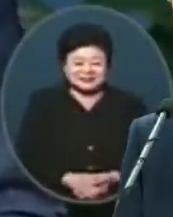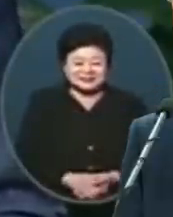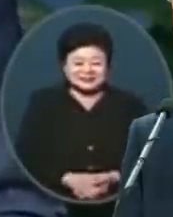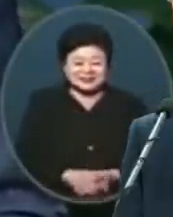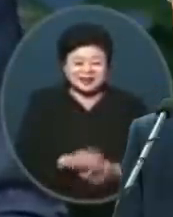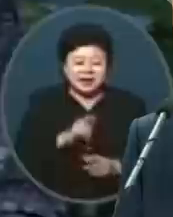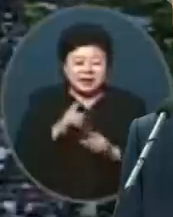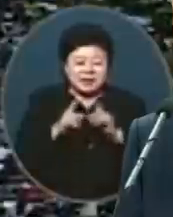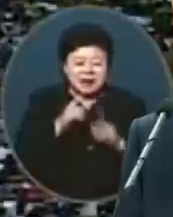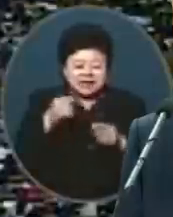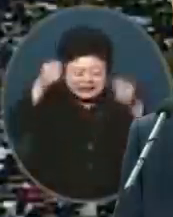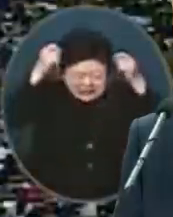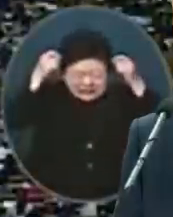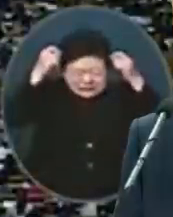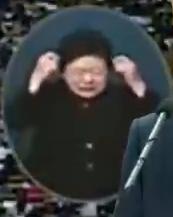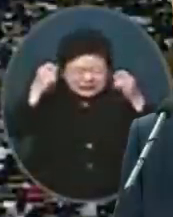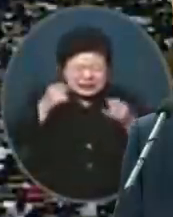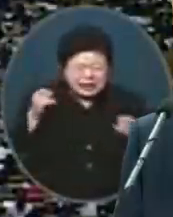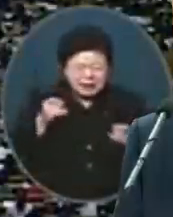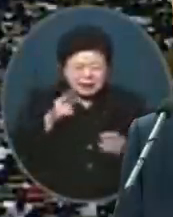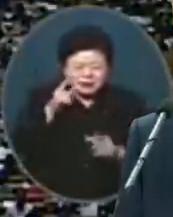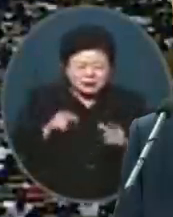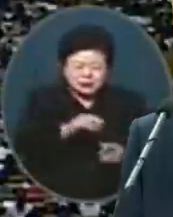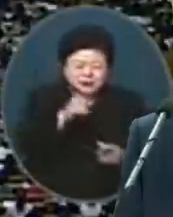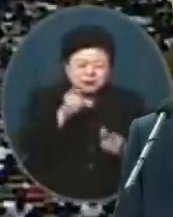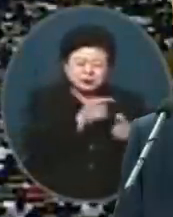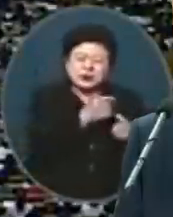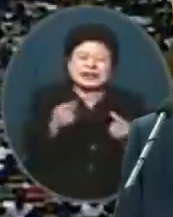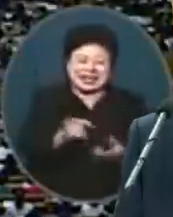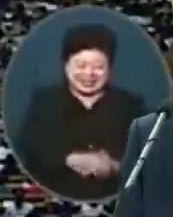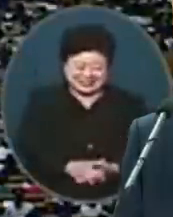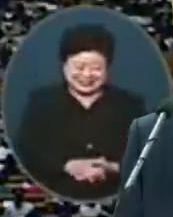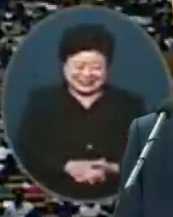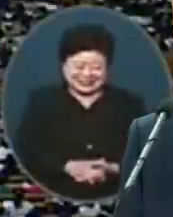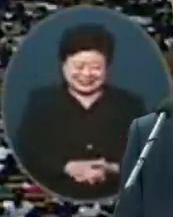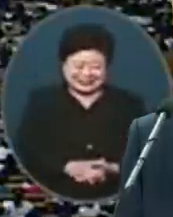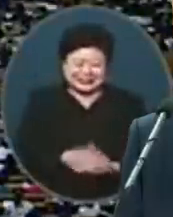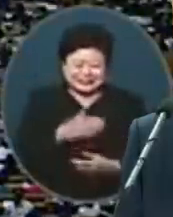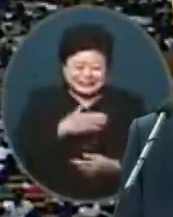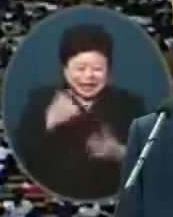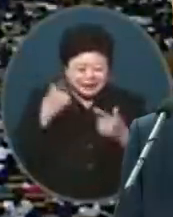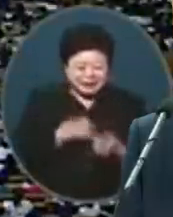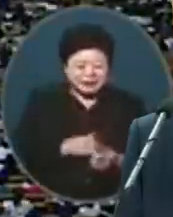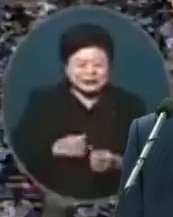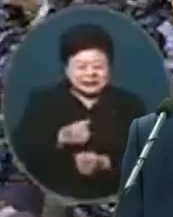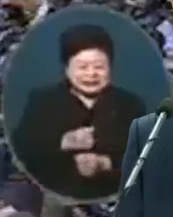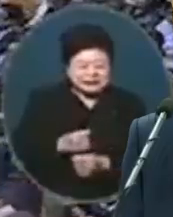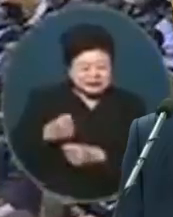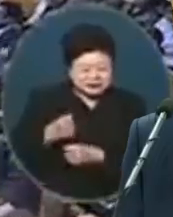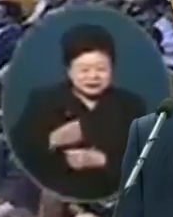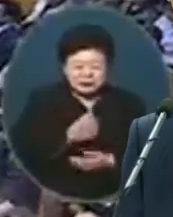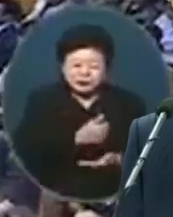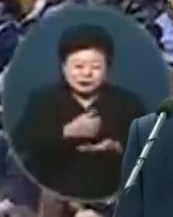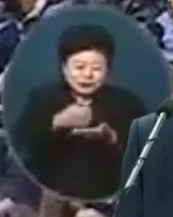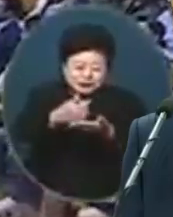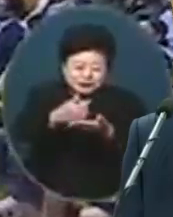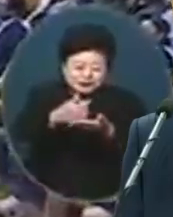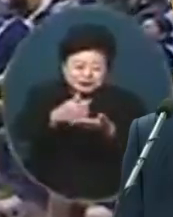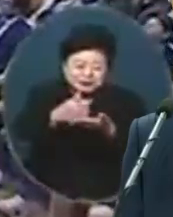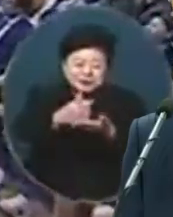그렇게 말하고 짐을 진 사람 많습니다. 시편 68편 19절에 날마다 우리 짐을 지시는 주라고